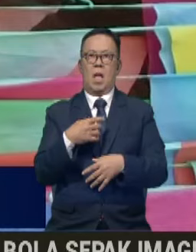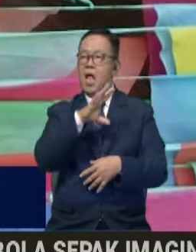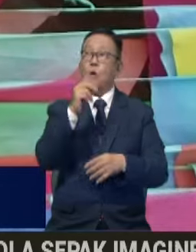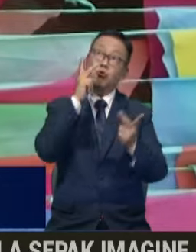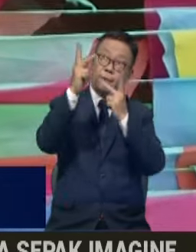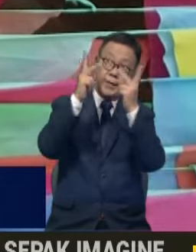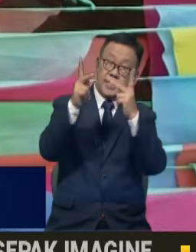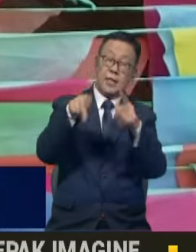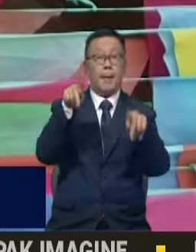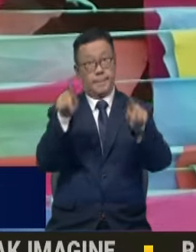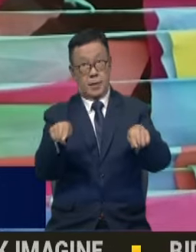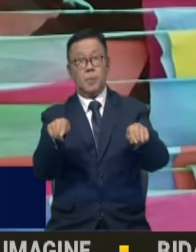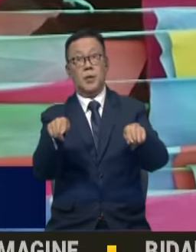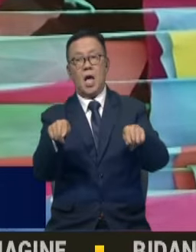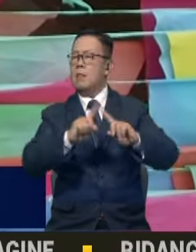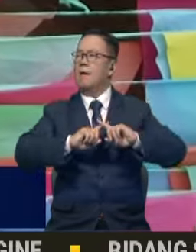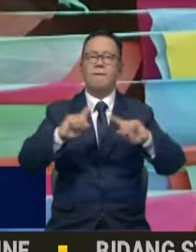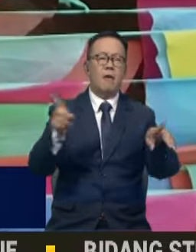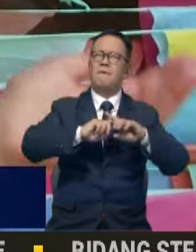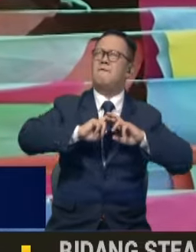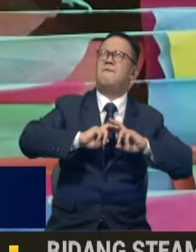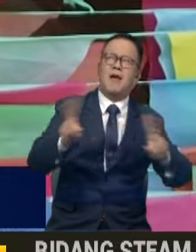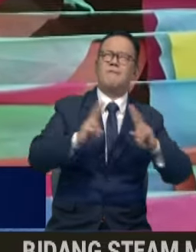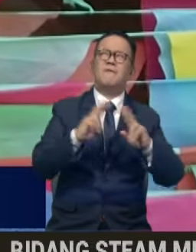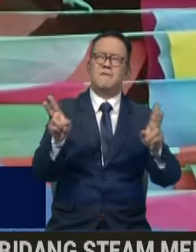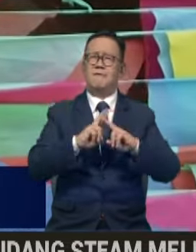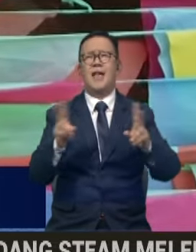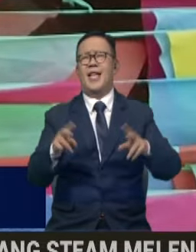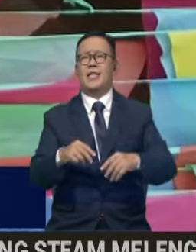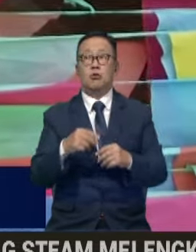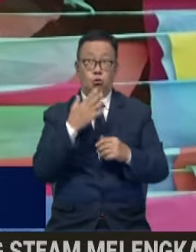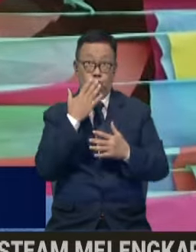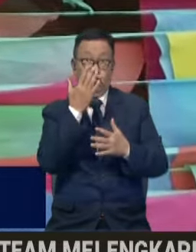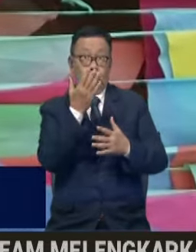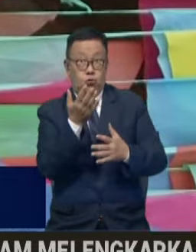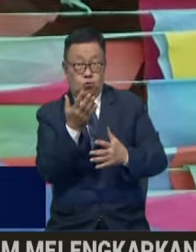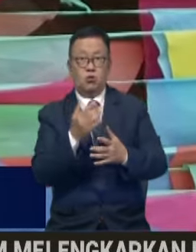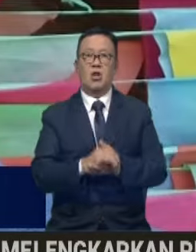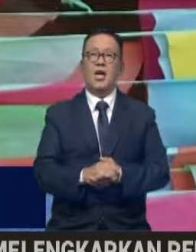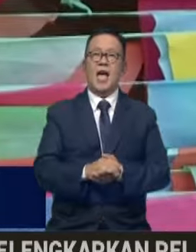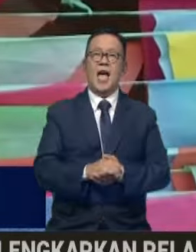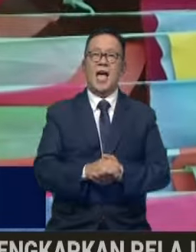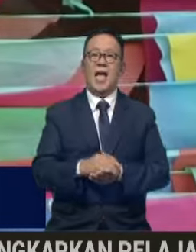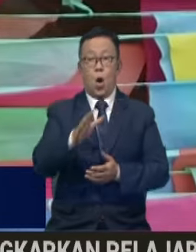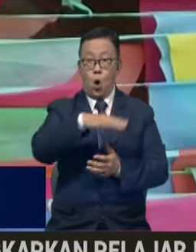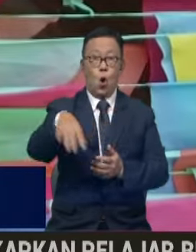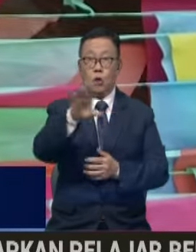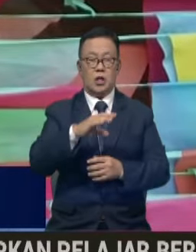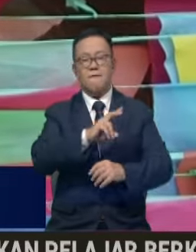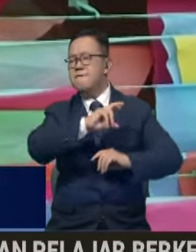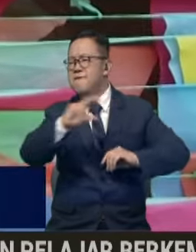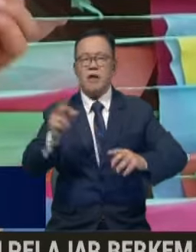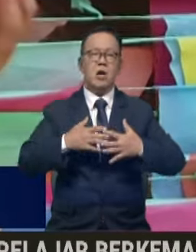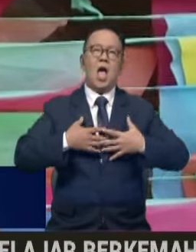the local people because they're always really, really nice. It's never a surprise to see how nice they are. And the activities are also very